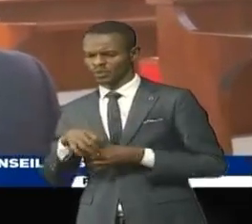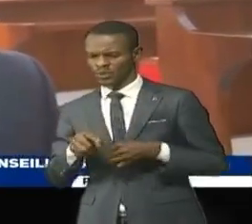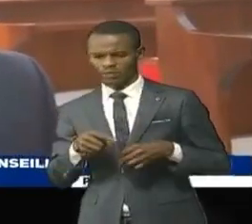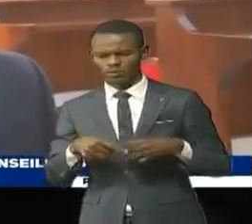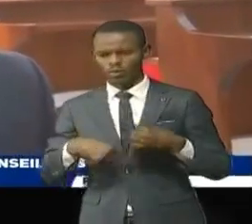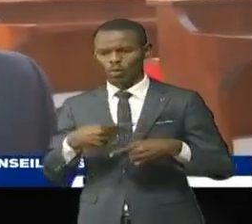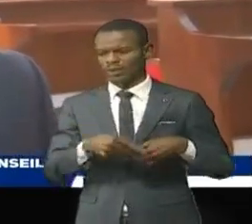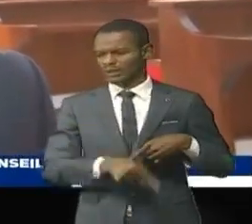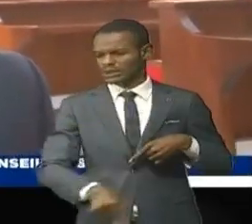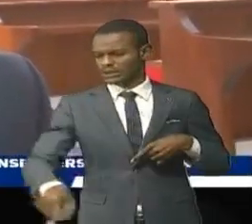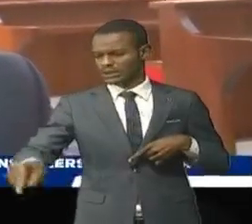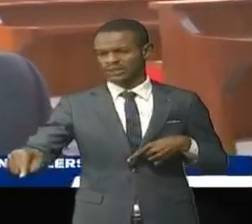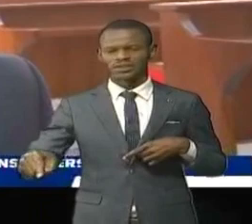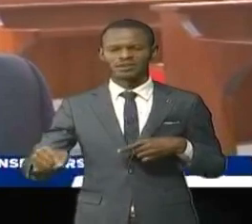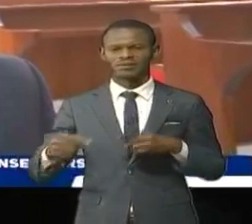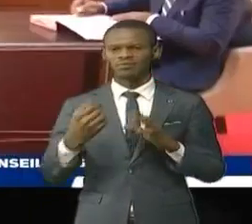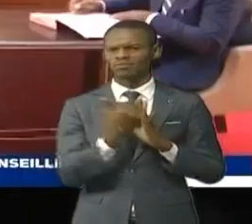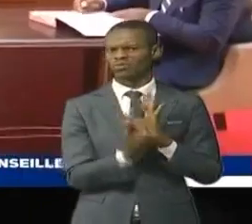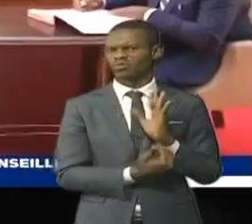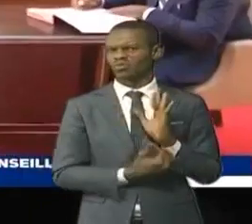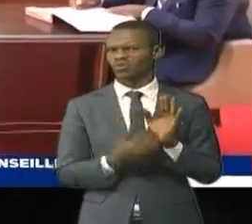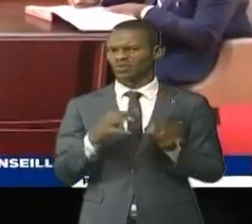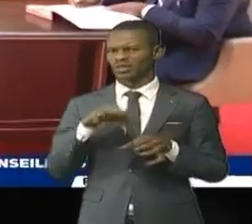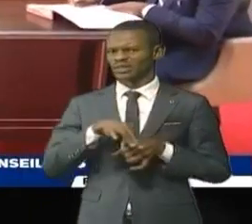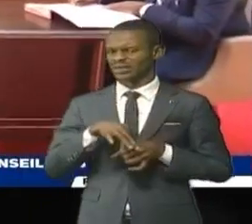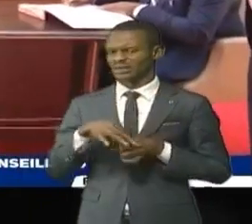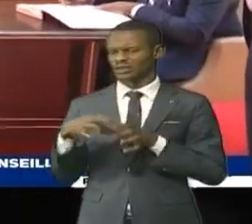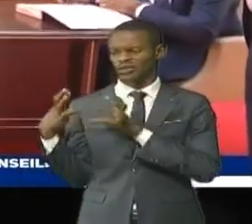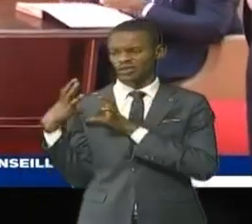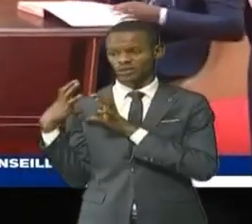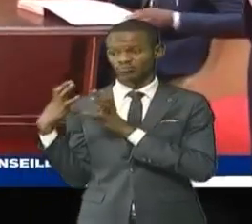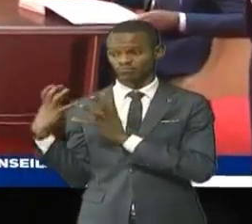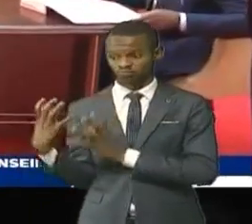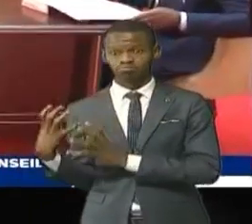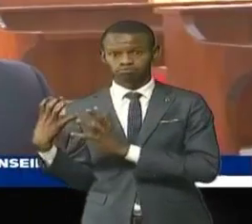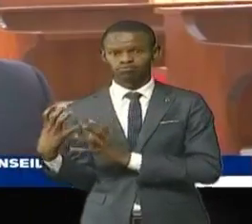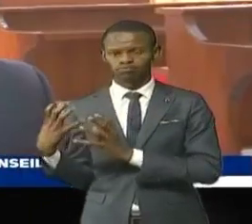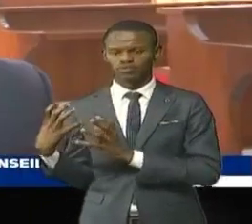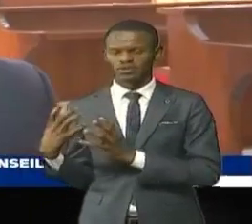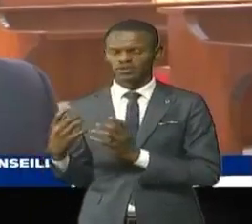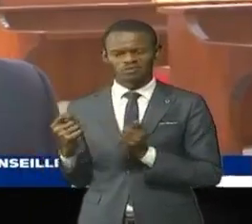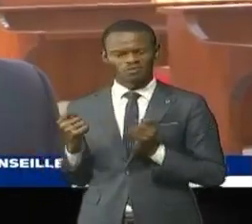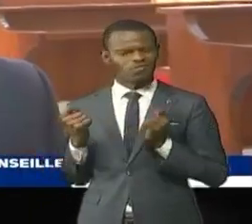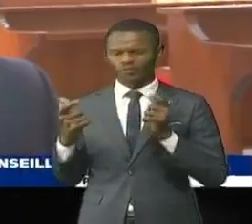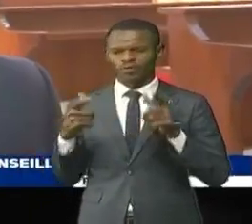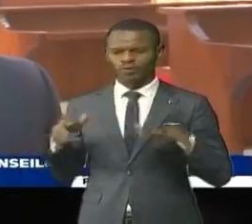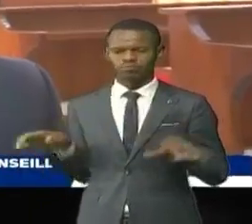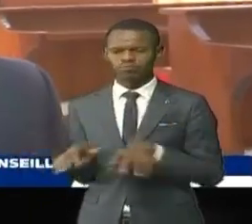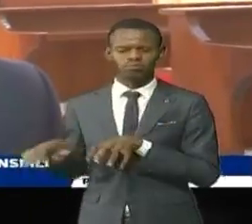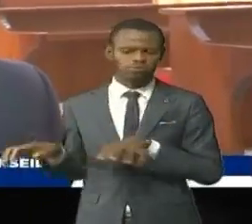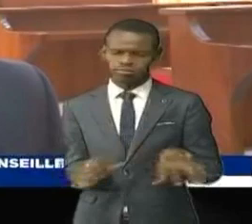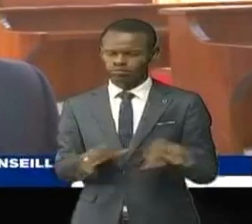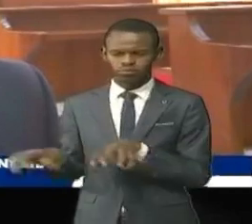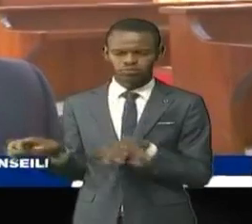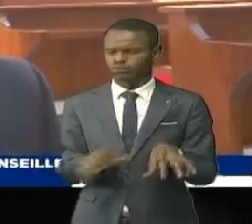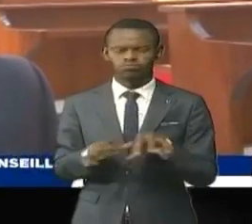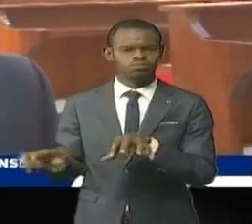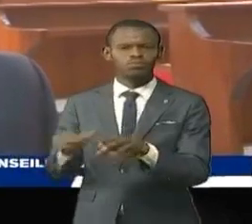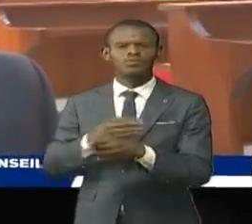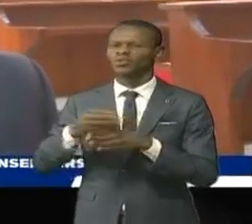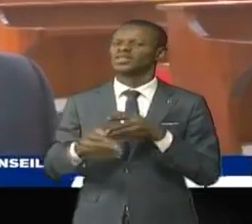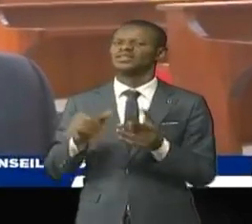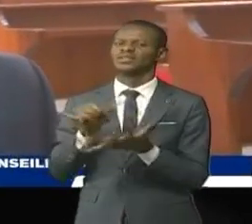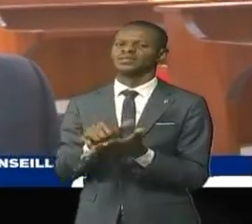été publié. Donc beaucoup de charges et il faut se mettre très rapidement au travail pour